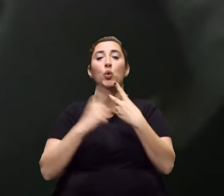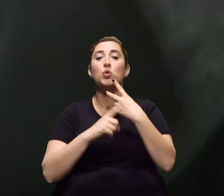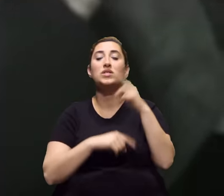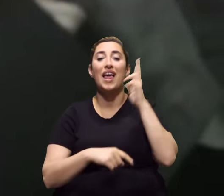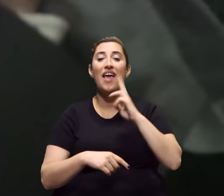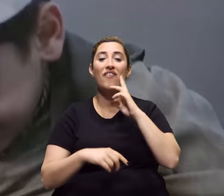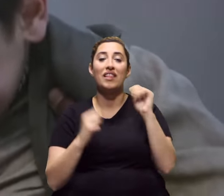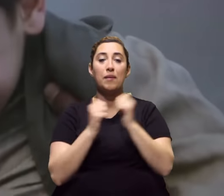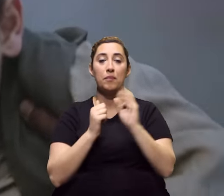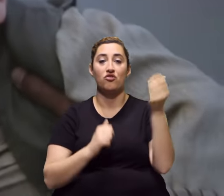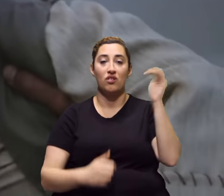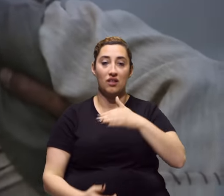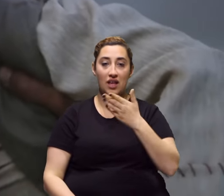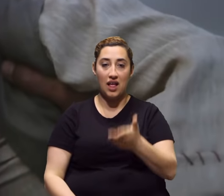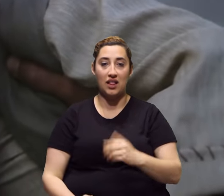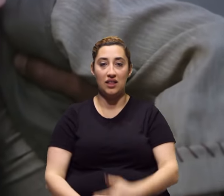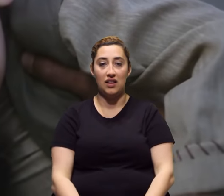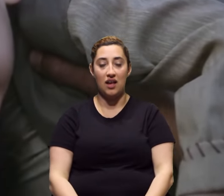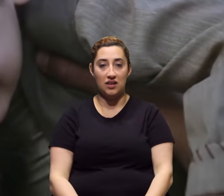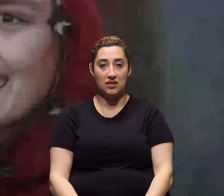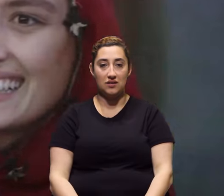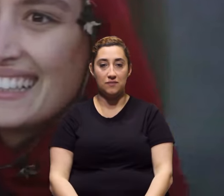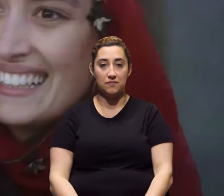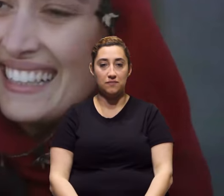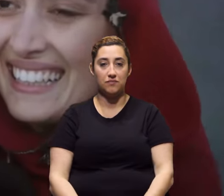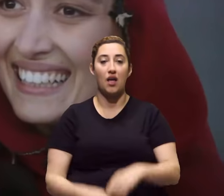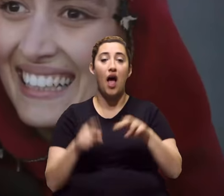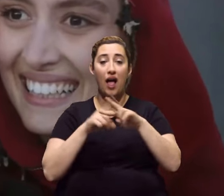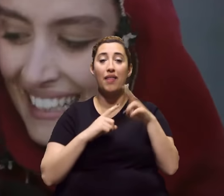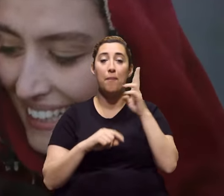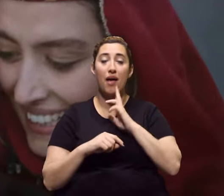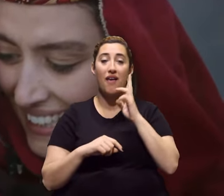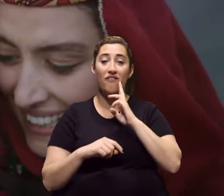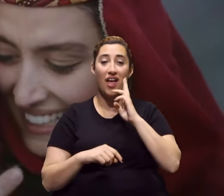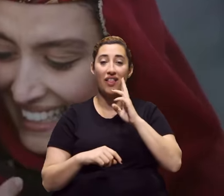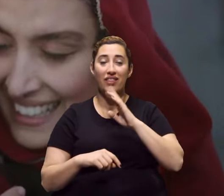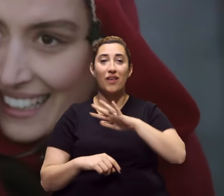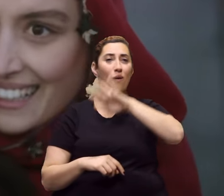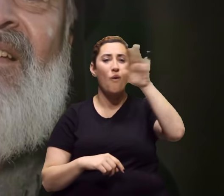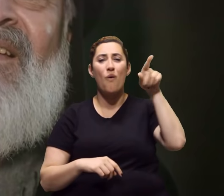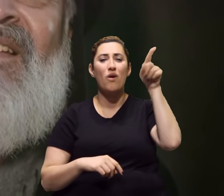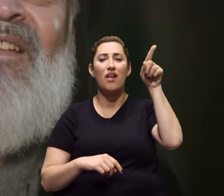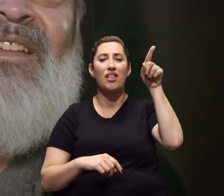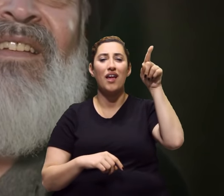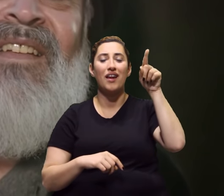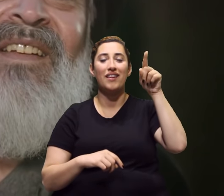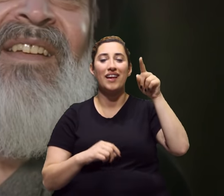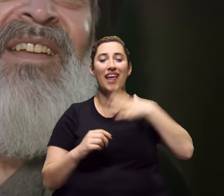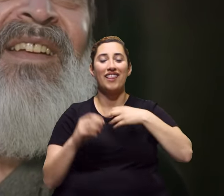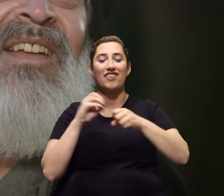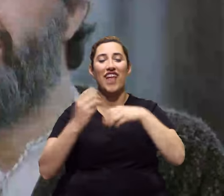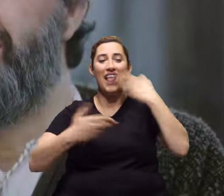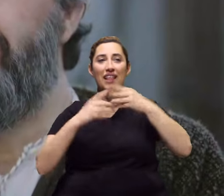Yunus Efendi ile çıka geldi. Yunus oğlunu kucağına aldı. Adem Efendi'yi yukarı illerde halife bırakmış